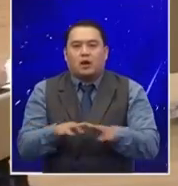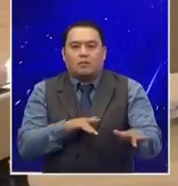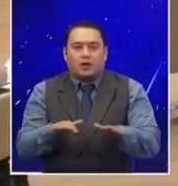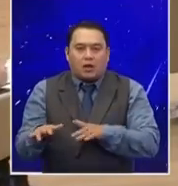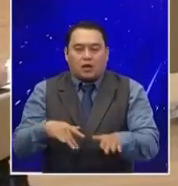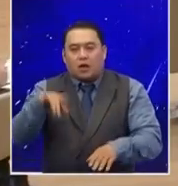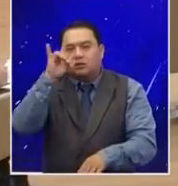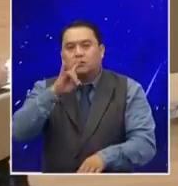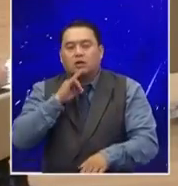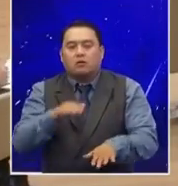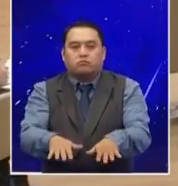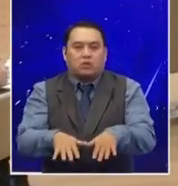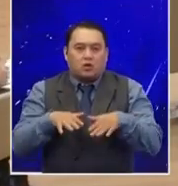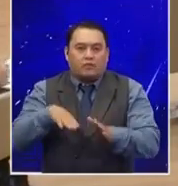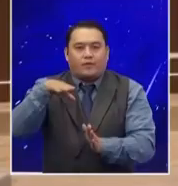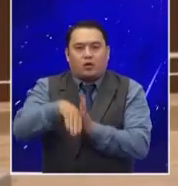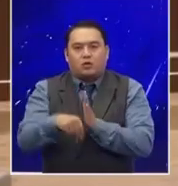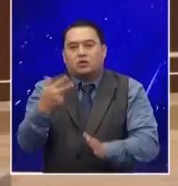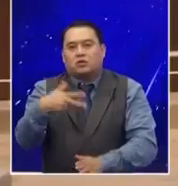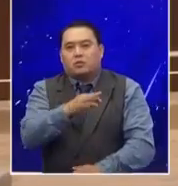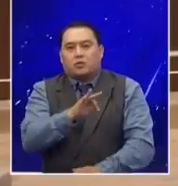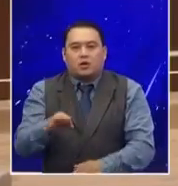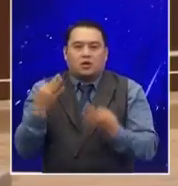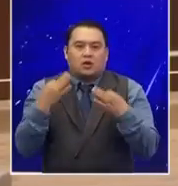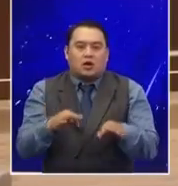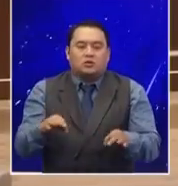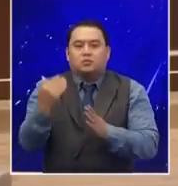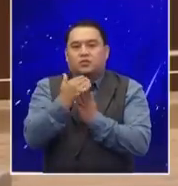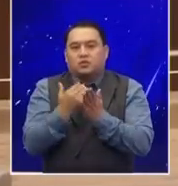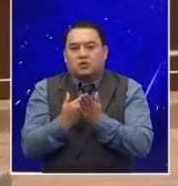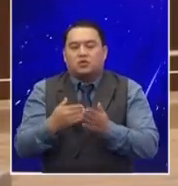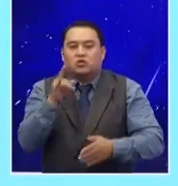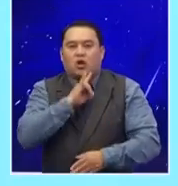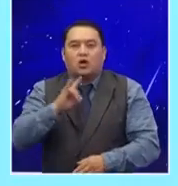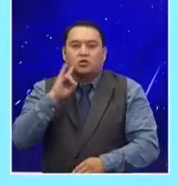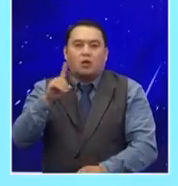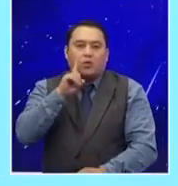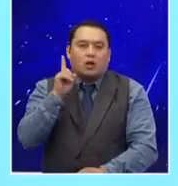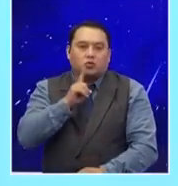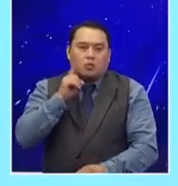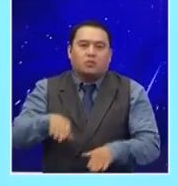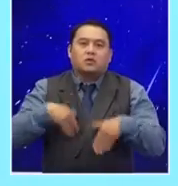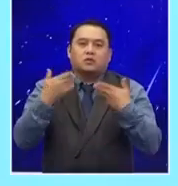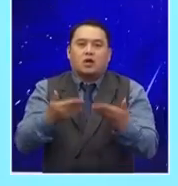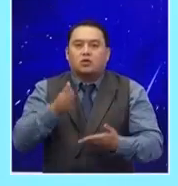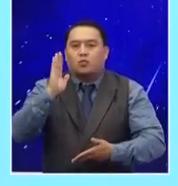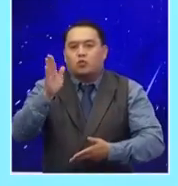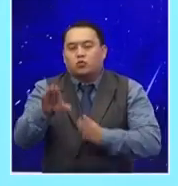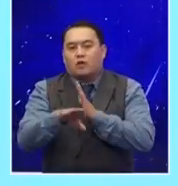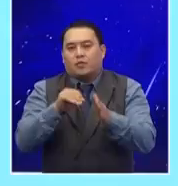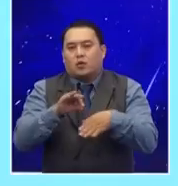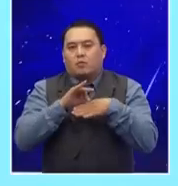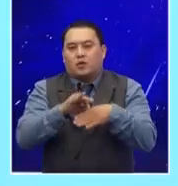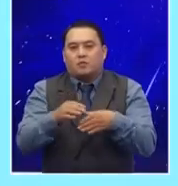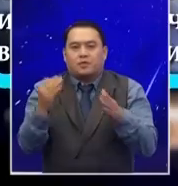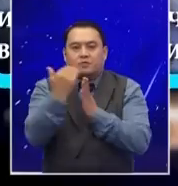в казахстанской парламентской практике введена 30-процентная квота в партийных списках для женщин и молодежи. И предстоящие выборы в маслихаты пройдут по